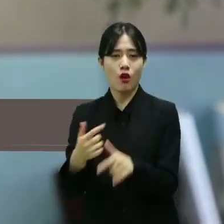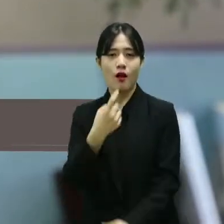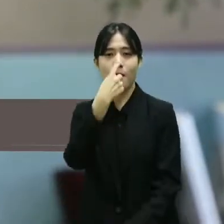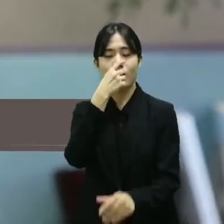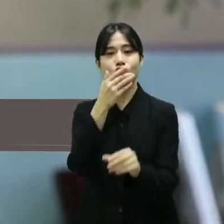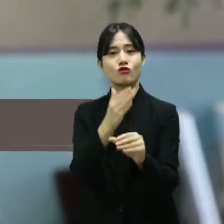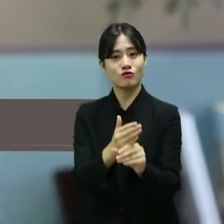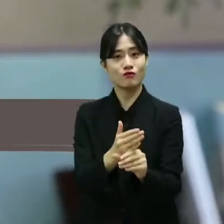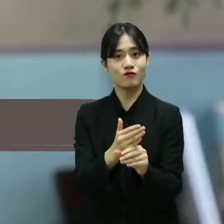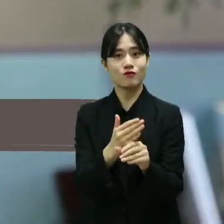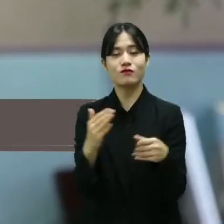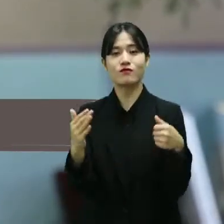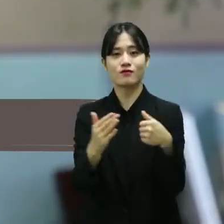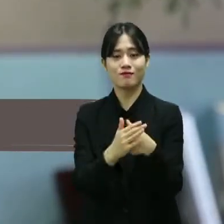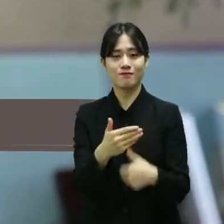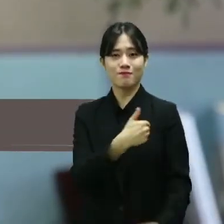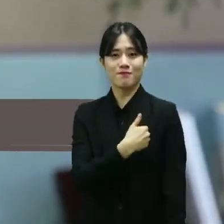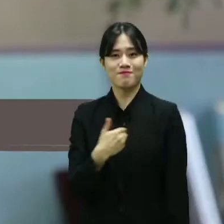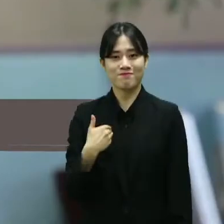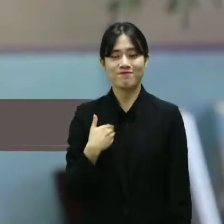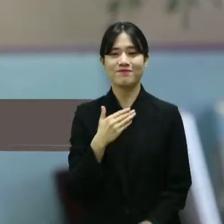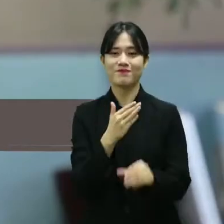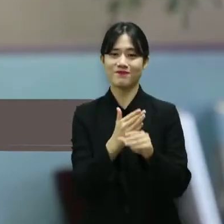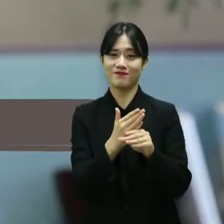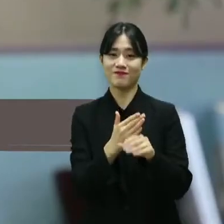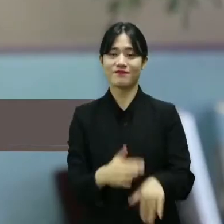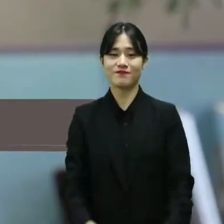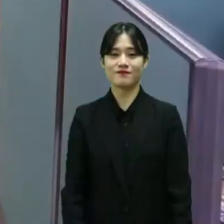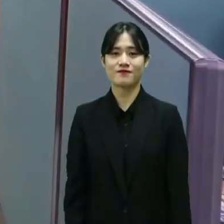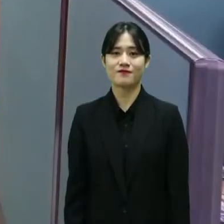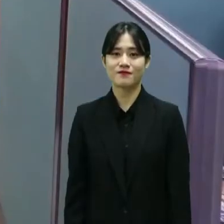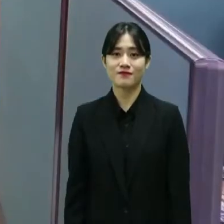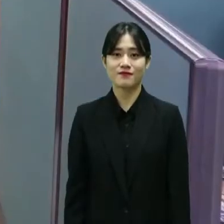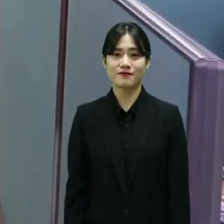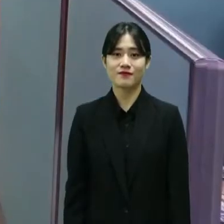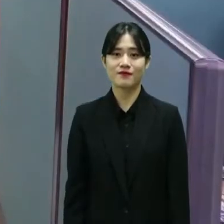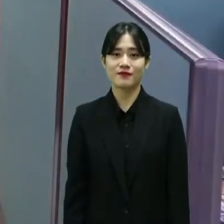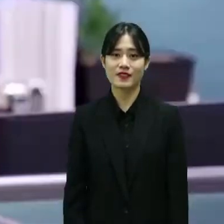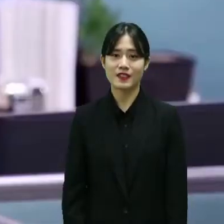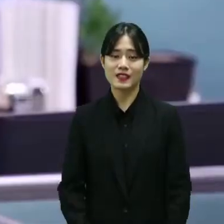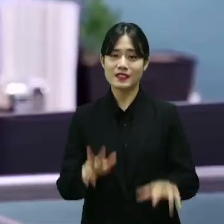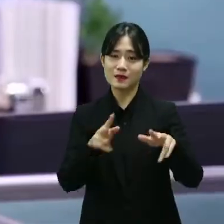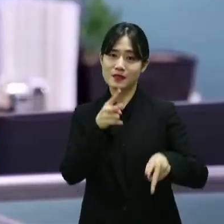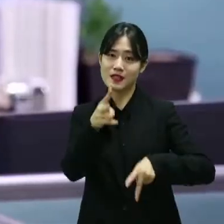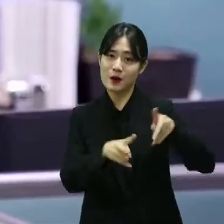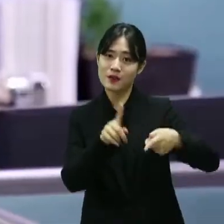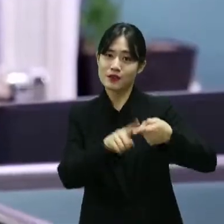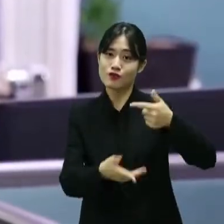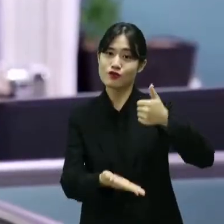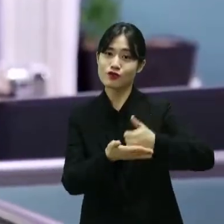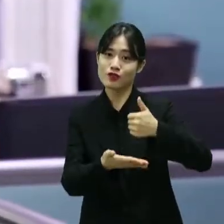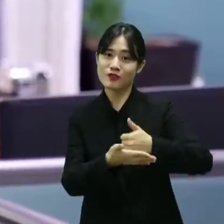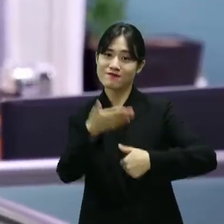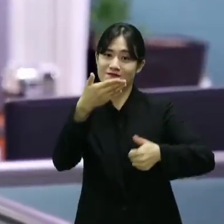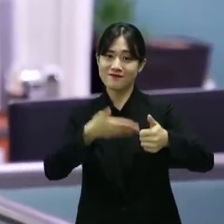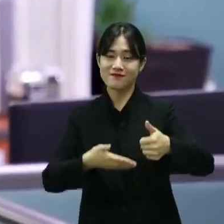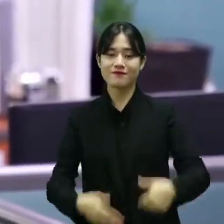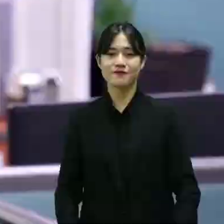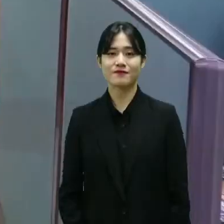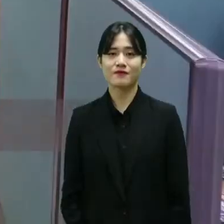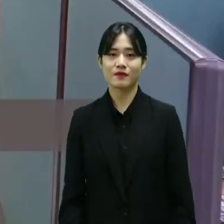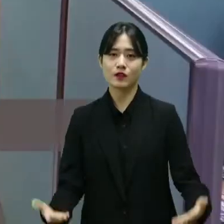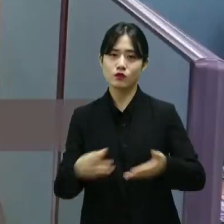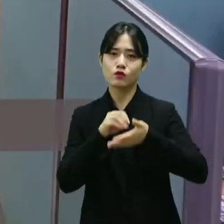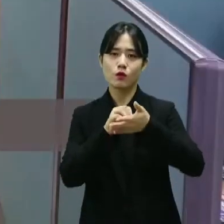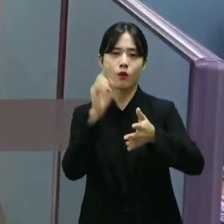것들을 좀 잘 배우고 있는 것 같아서 너무 만족하고 있습니다. 청년분들께 청년 인턴 사업 추천에 한 말씀